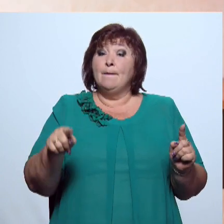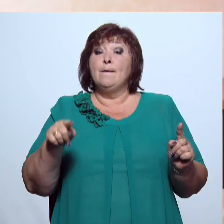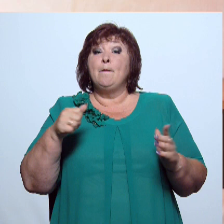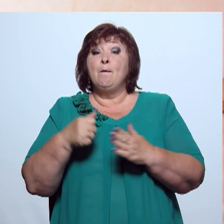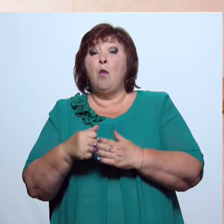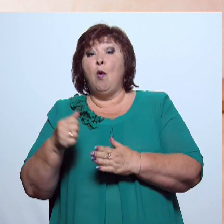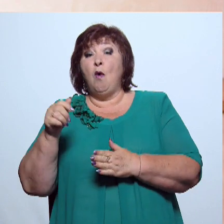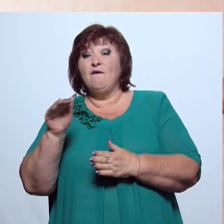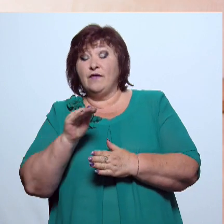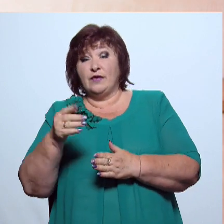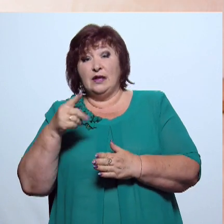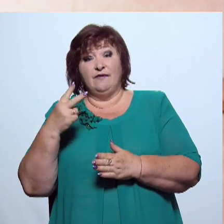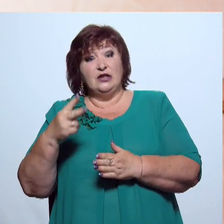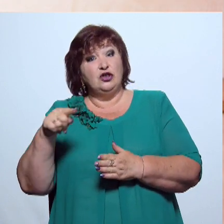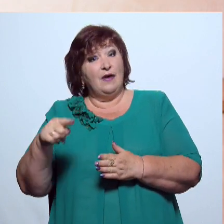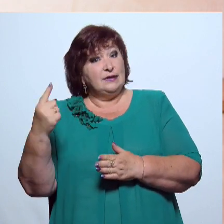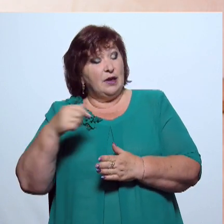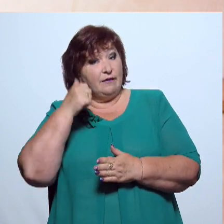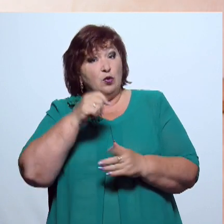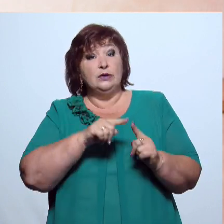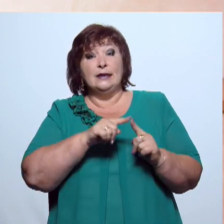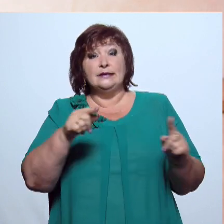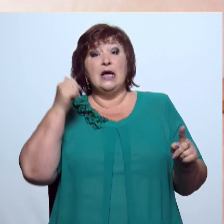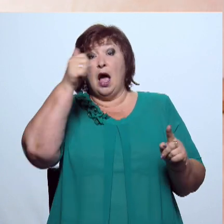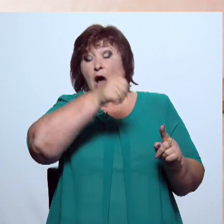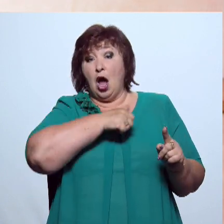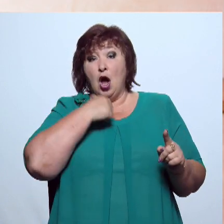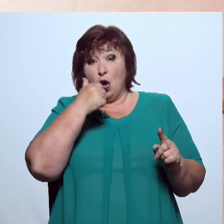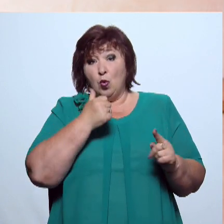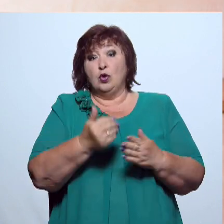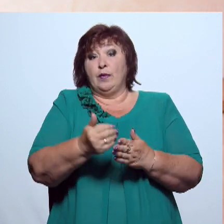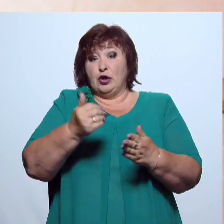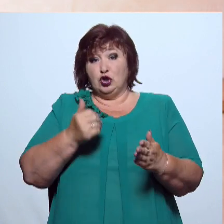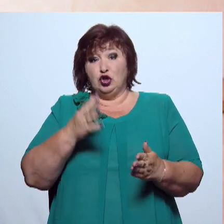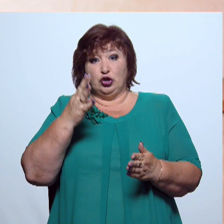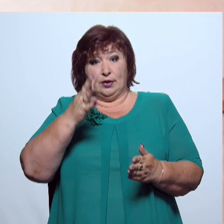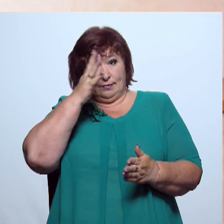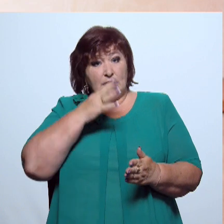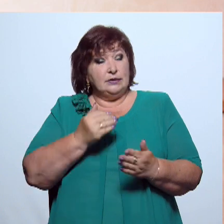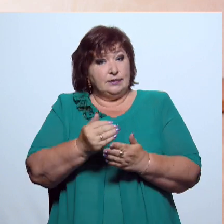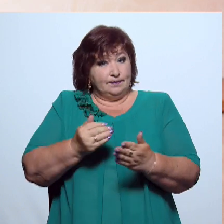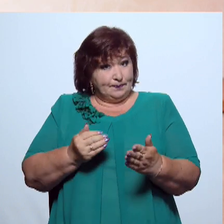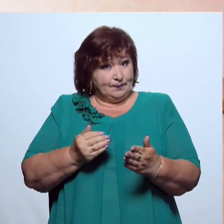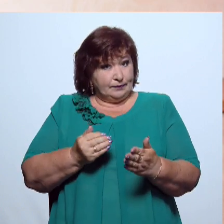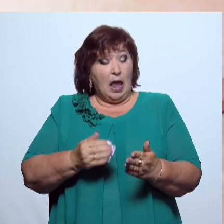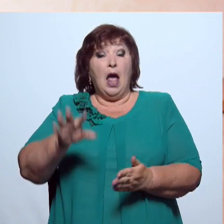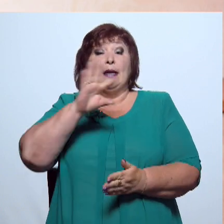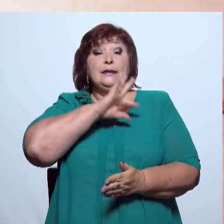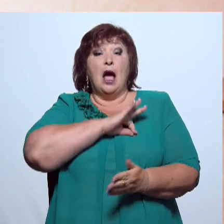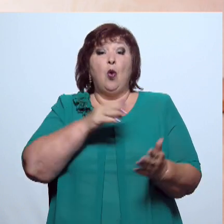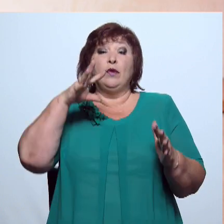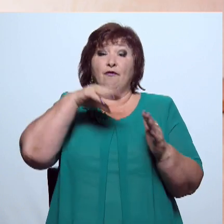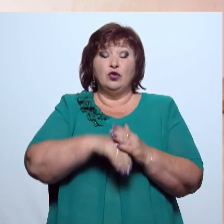февраль 2021 года. То есть за год, предшествующий 4 месяцам. В доход